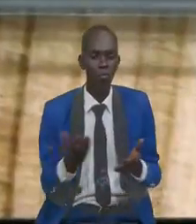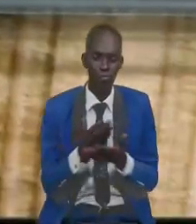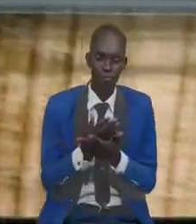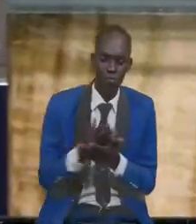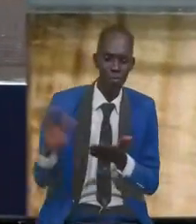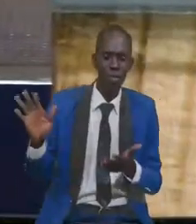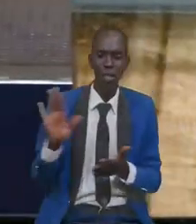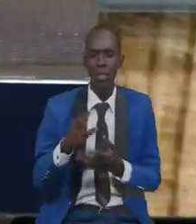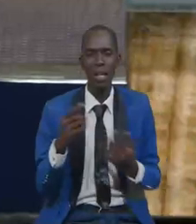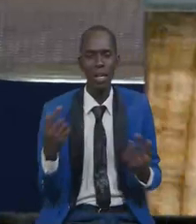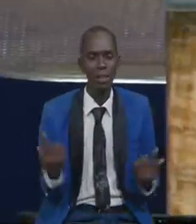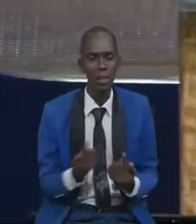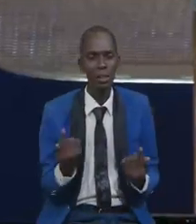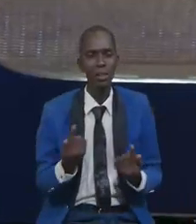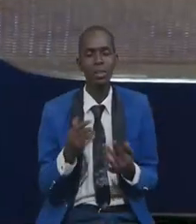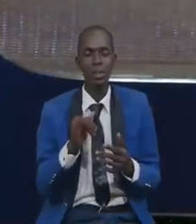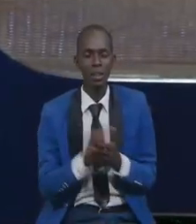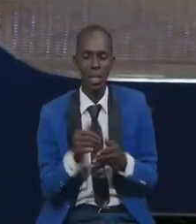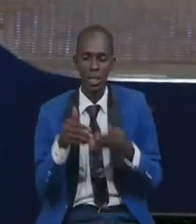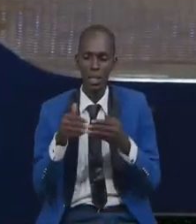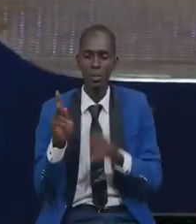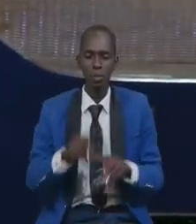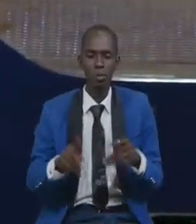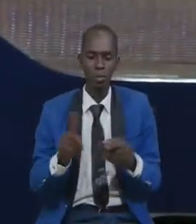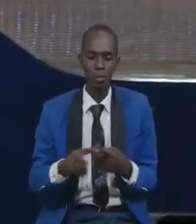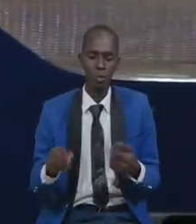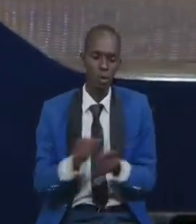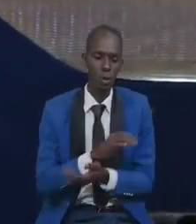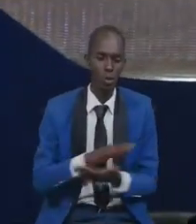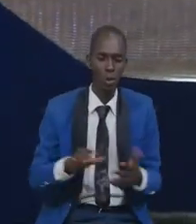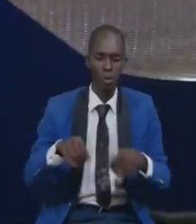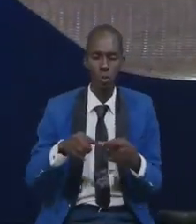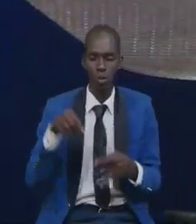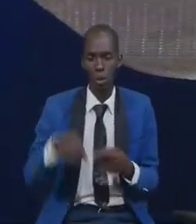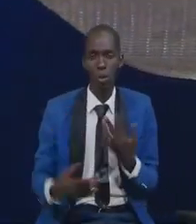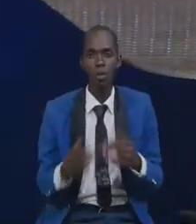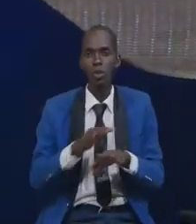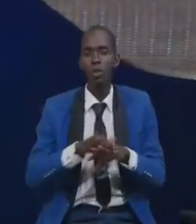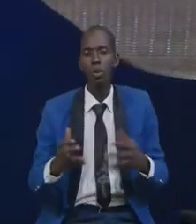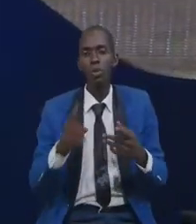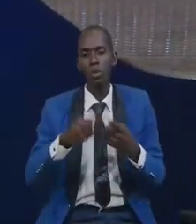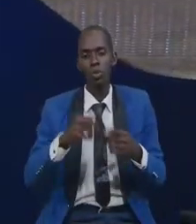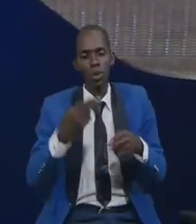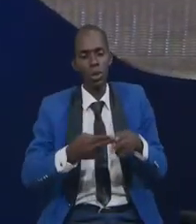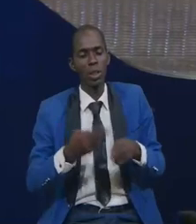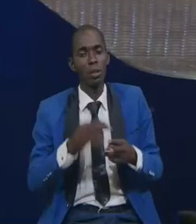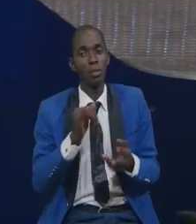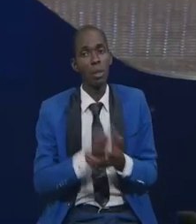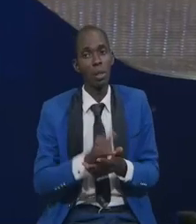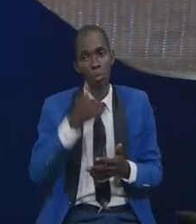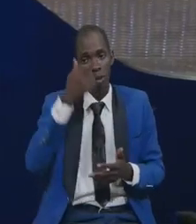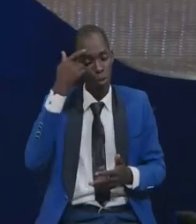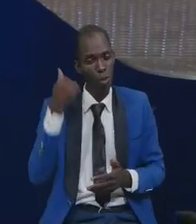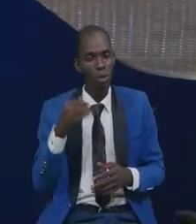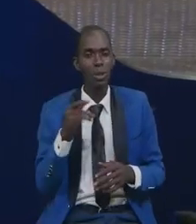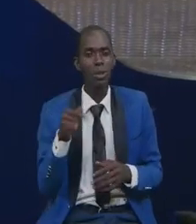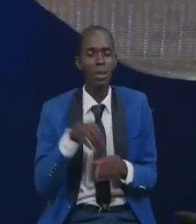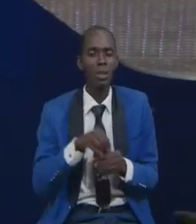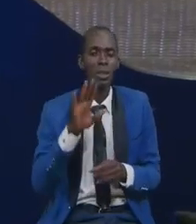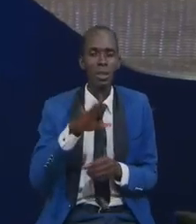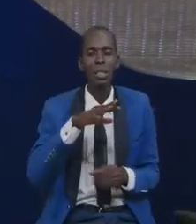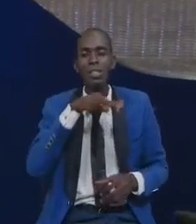le péché qui envoie les gens dans l'enfer et qui les fait périr, il ne veut pas que vous mentionnez ces péchés. Parce que c'est leur péché mignon, c'est leur